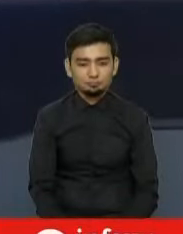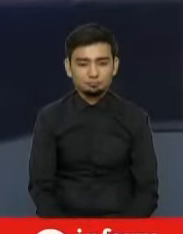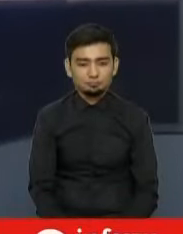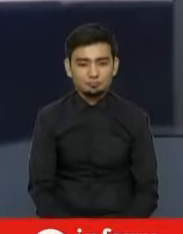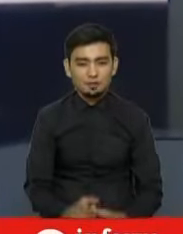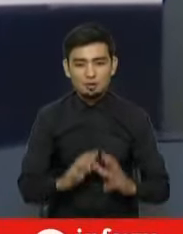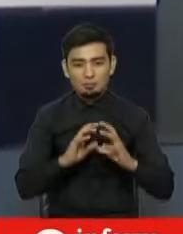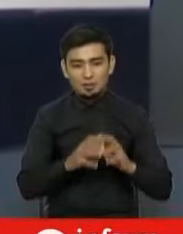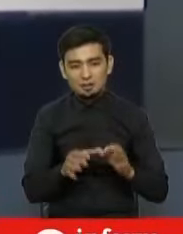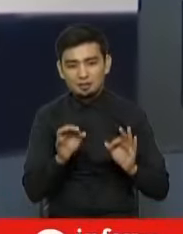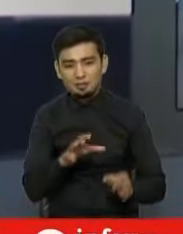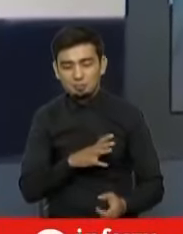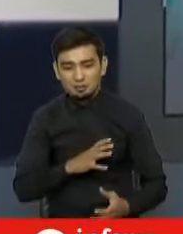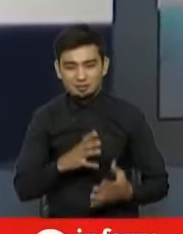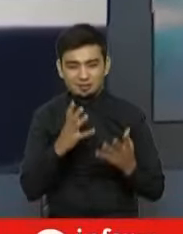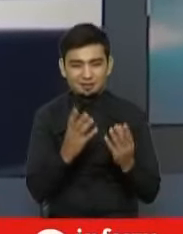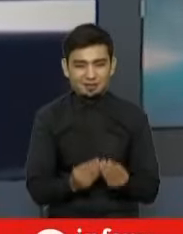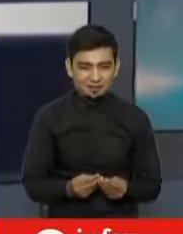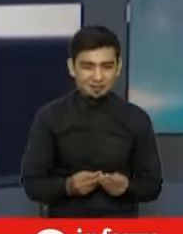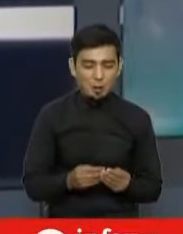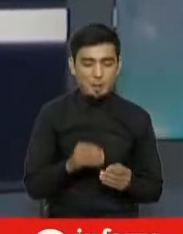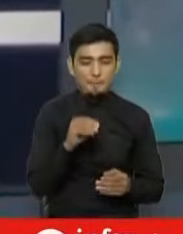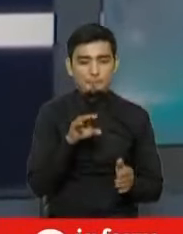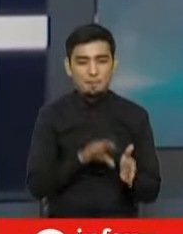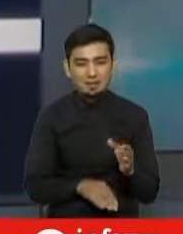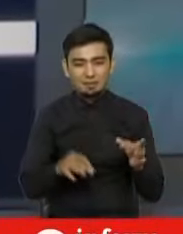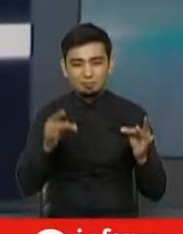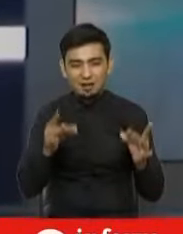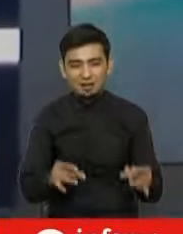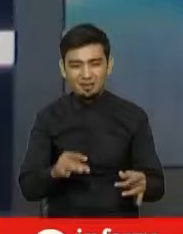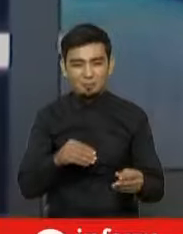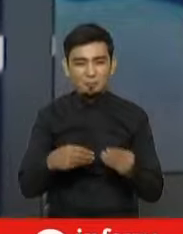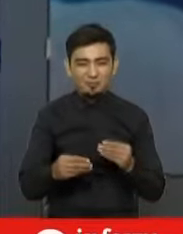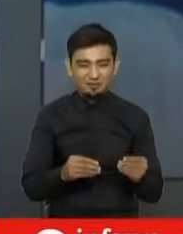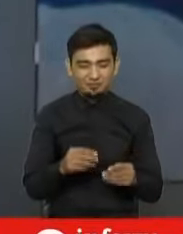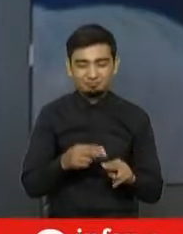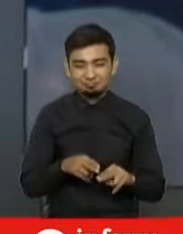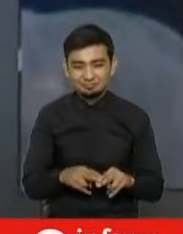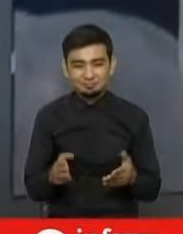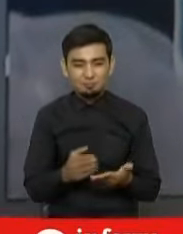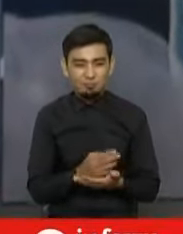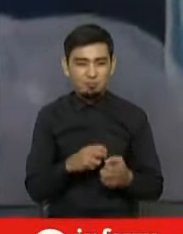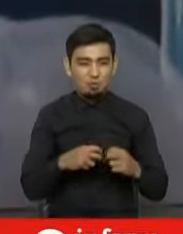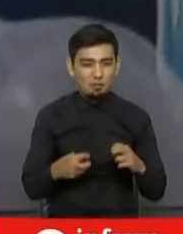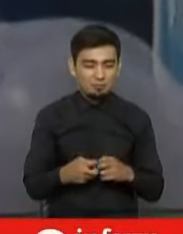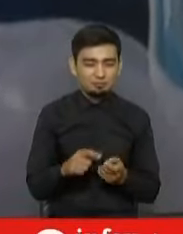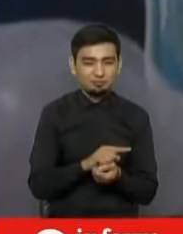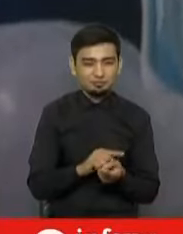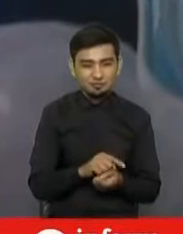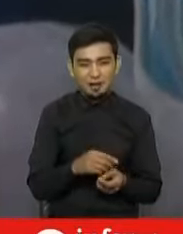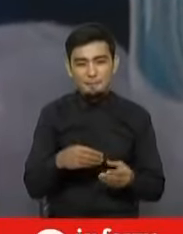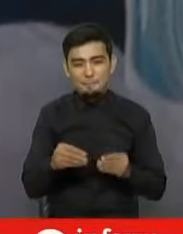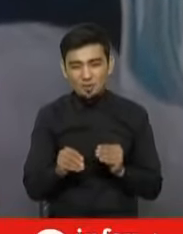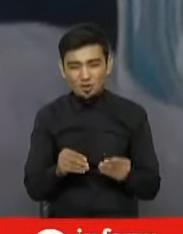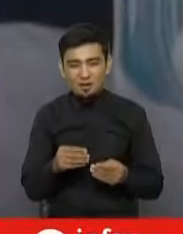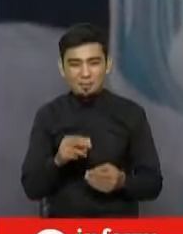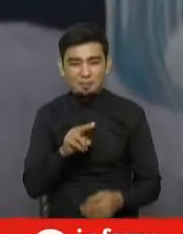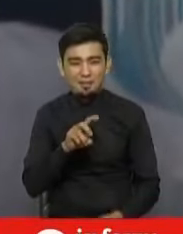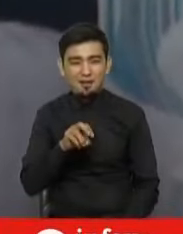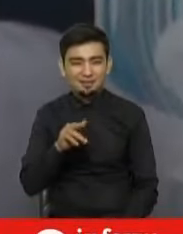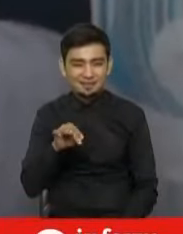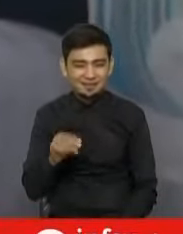В мире отметили Международный день без пластиковых пакетов. В нашей стране проблема переработки мусора, в том числе пластика, не решается